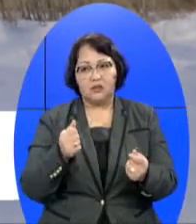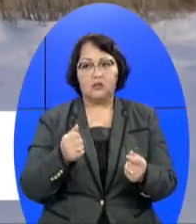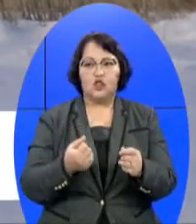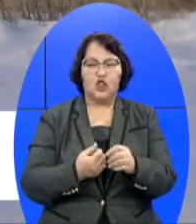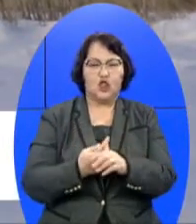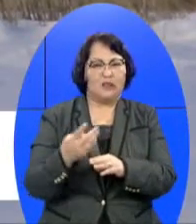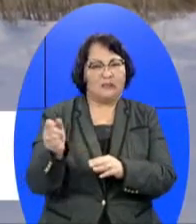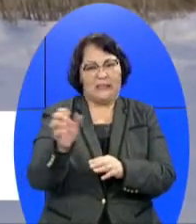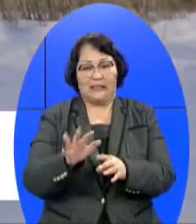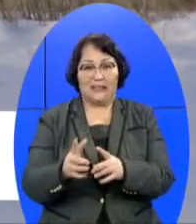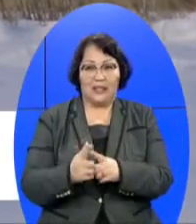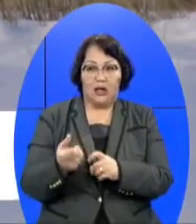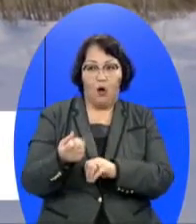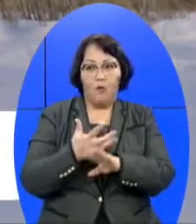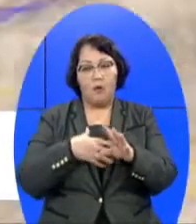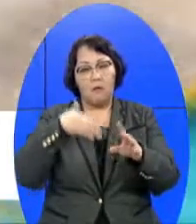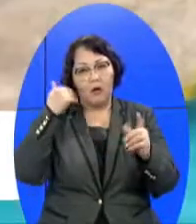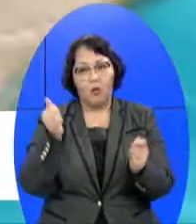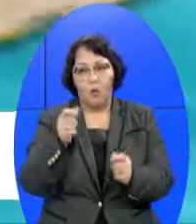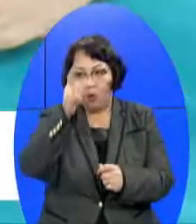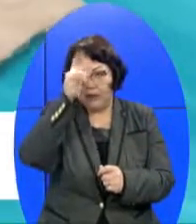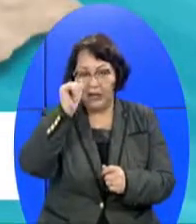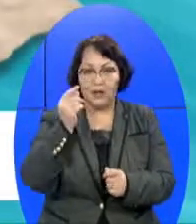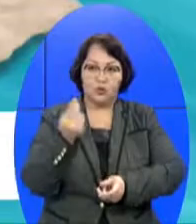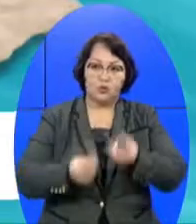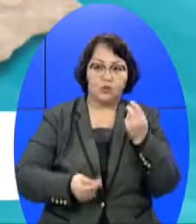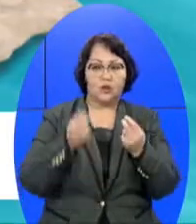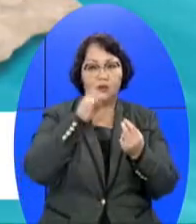зэрэг нийтлэл нэвтрүүлэг сурвалжлаг жүжиг зэрэг